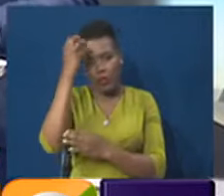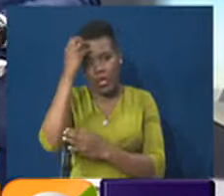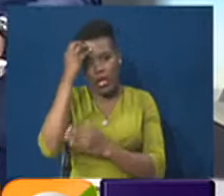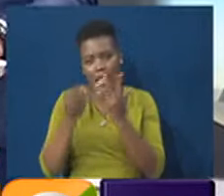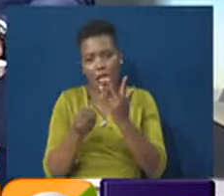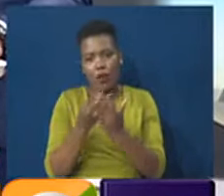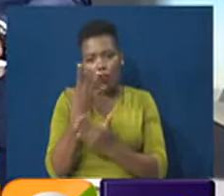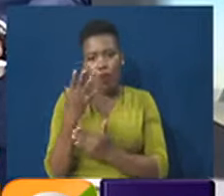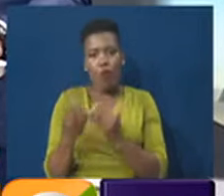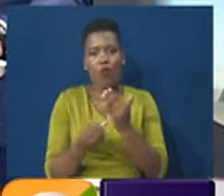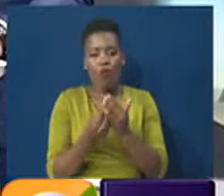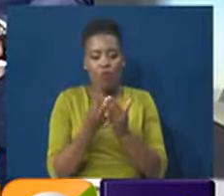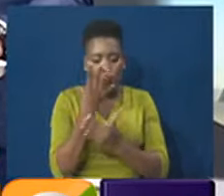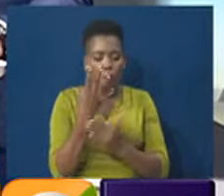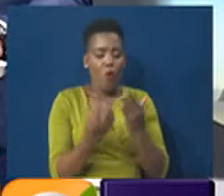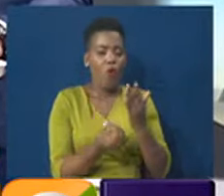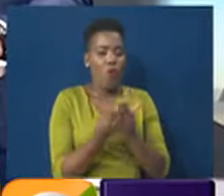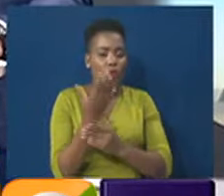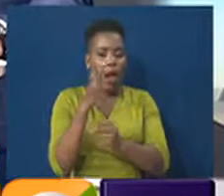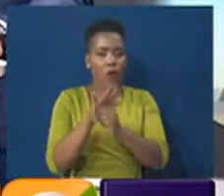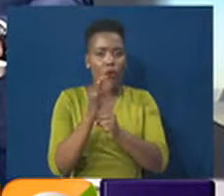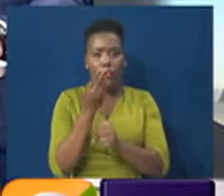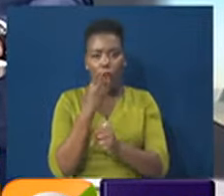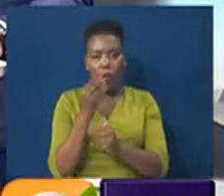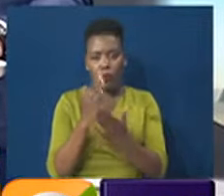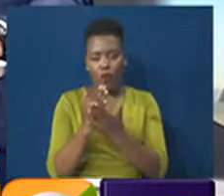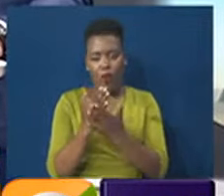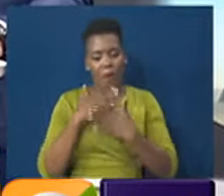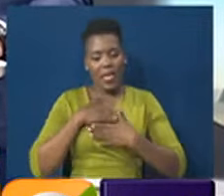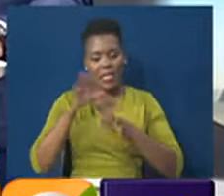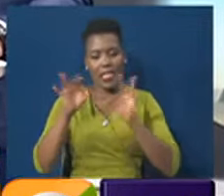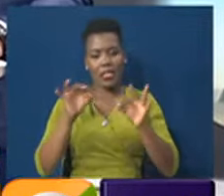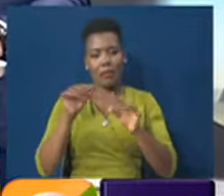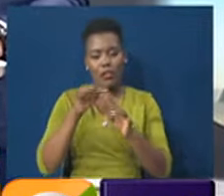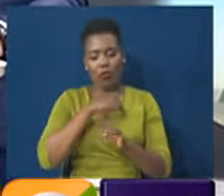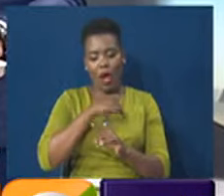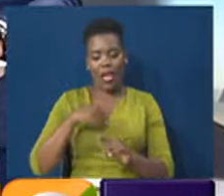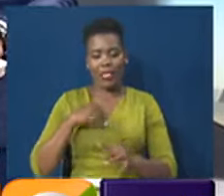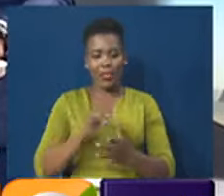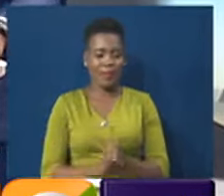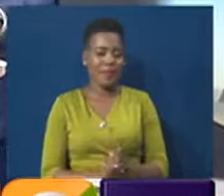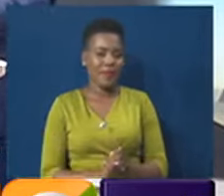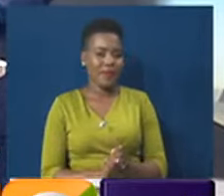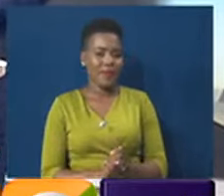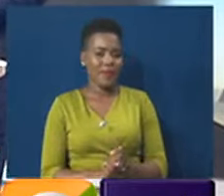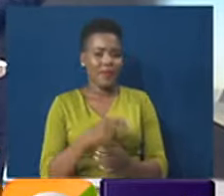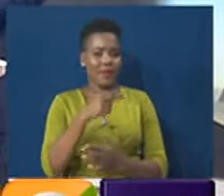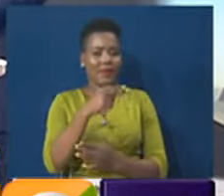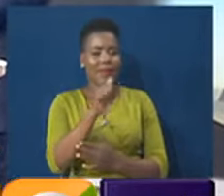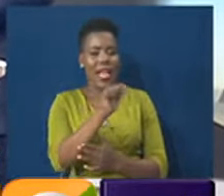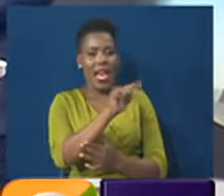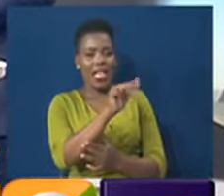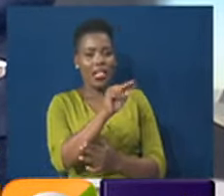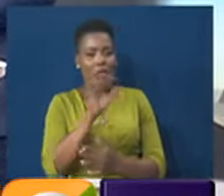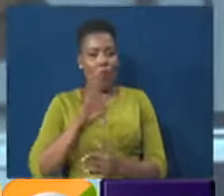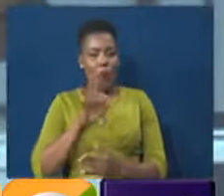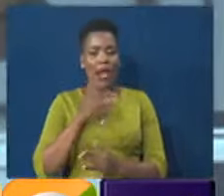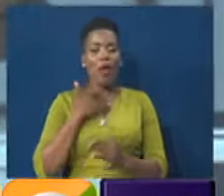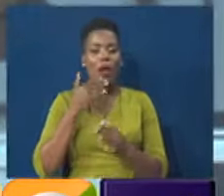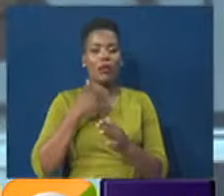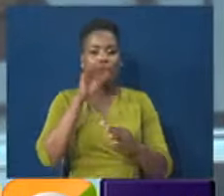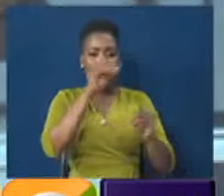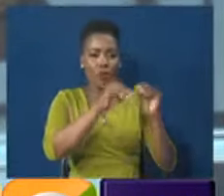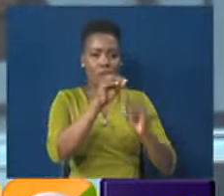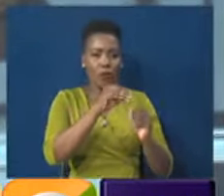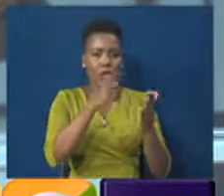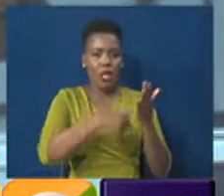wakipanda kadri ya uwezo wao jinsi ilivyo. Tupe hali halisi. Kwanza ni changie hapo kwa bei ya